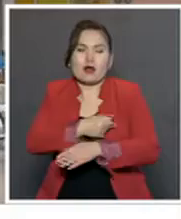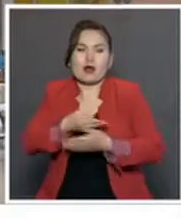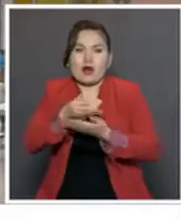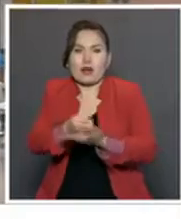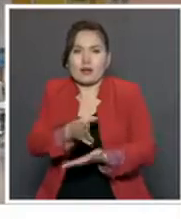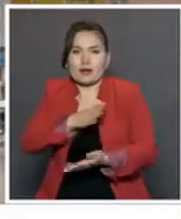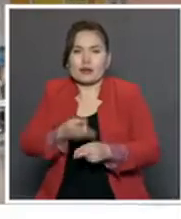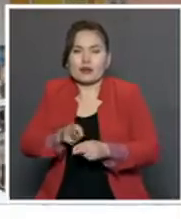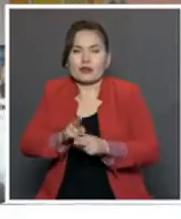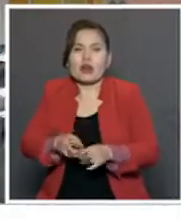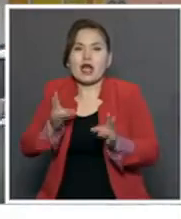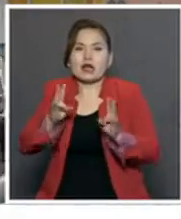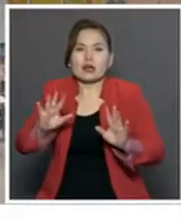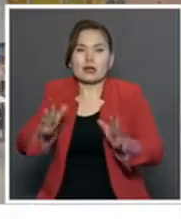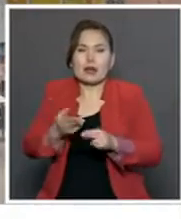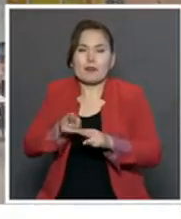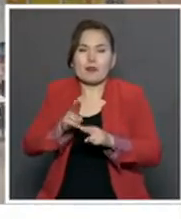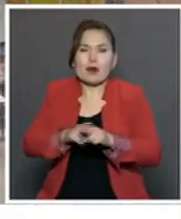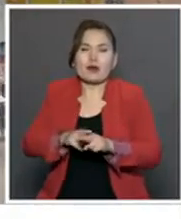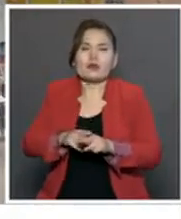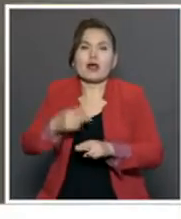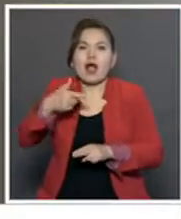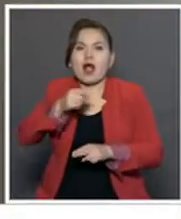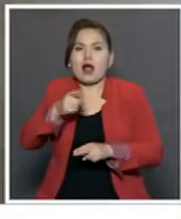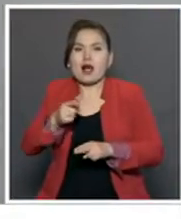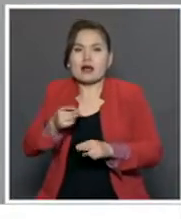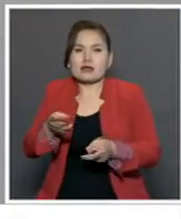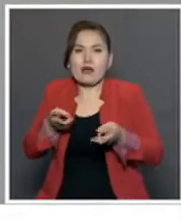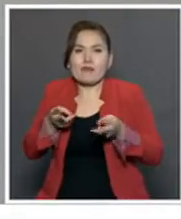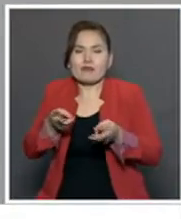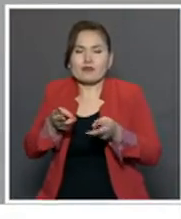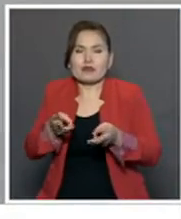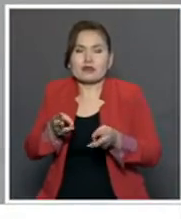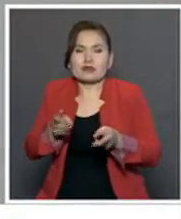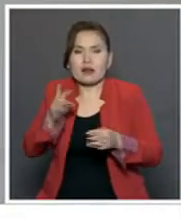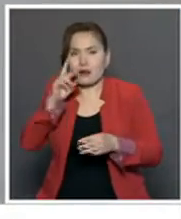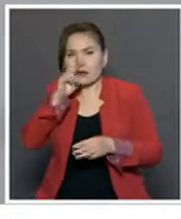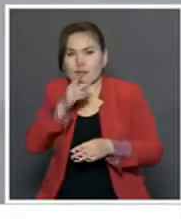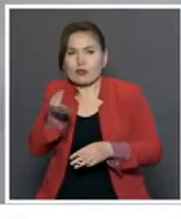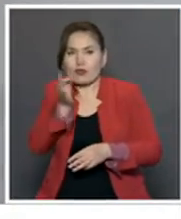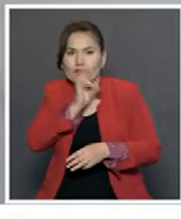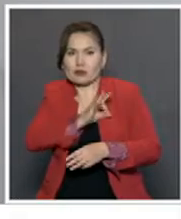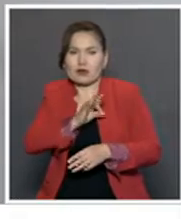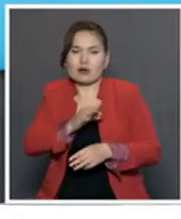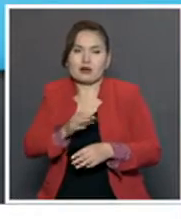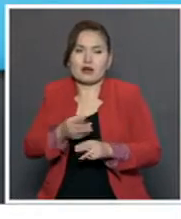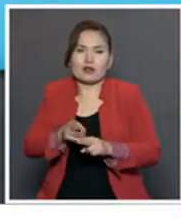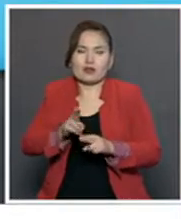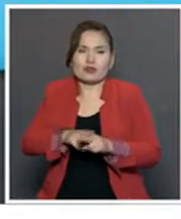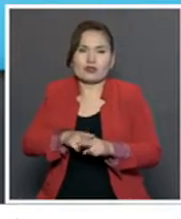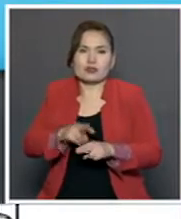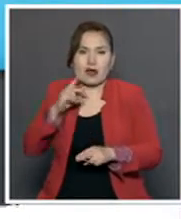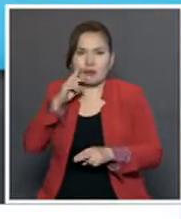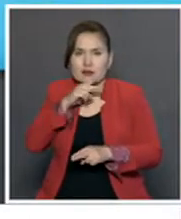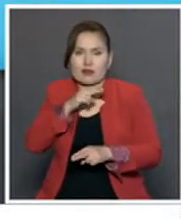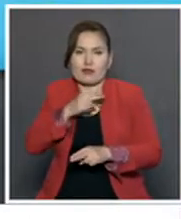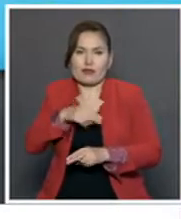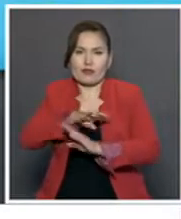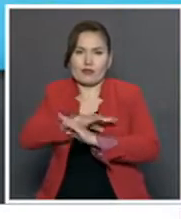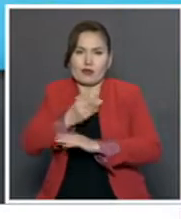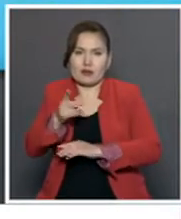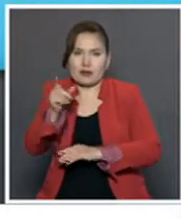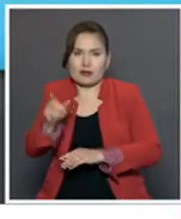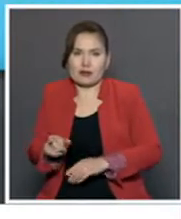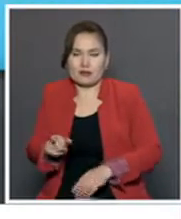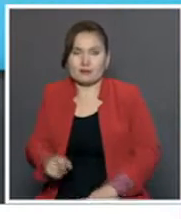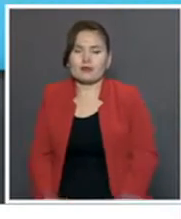ауруханасына ауыстырылды. Қайғылы оқиға табиғи газ бен жанатын пешті дұрыс қолданбағаннан болып отыр. Екі науқас